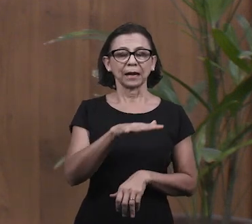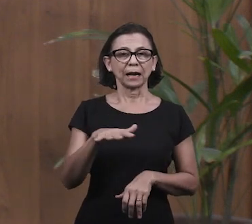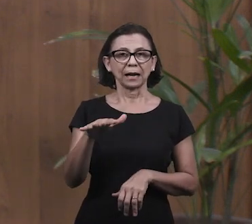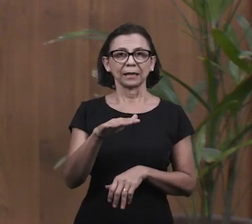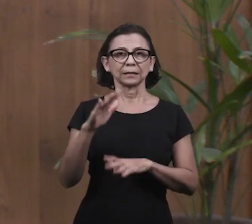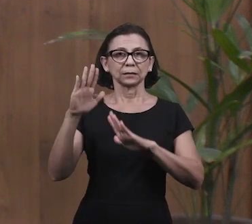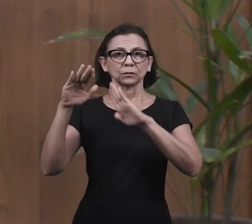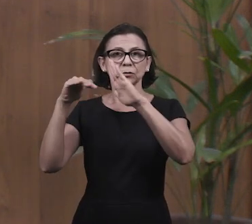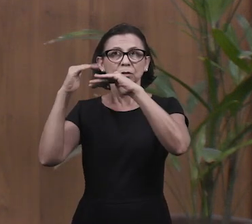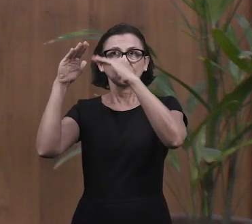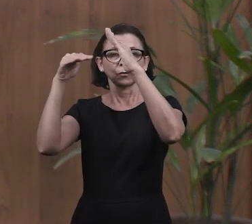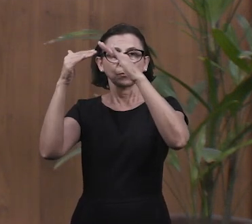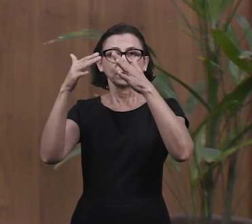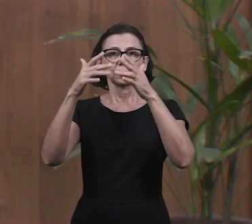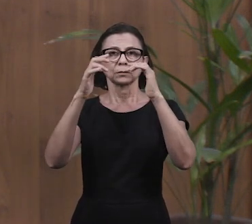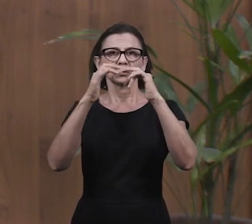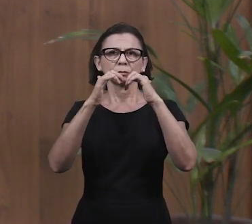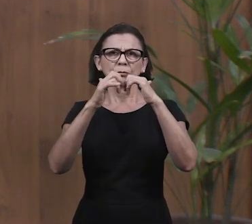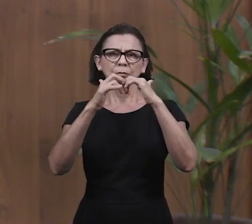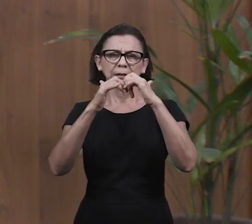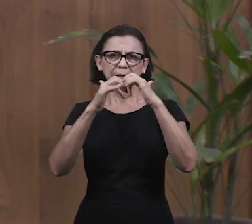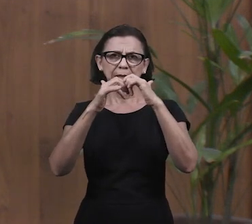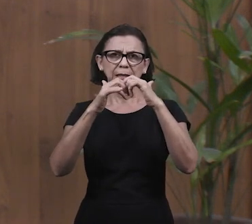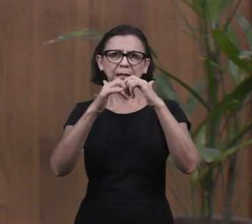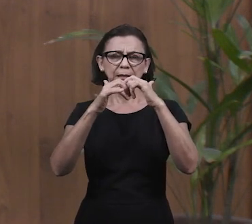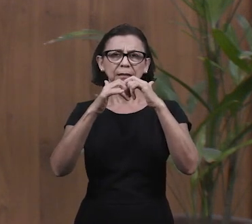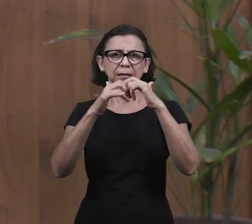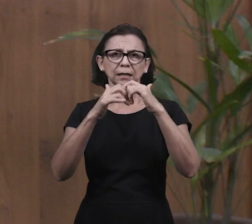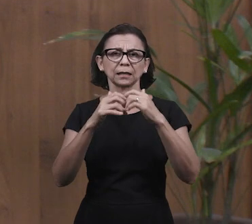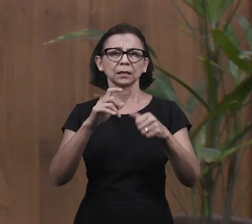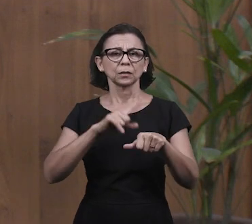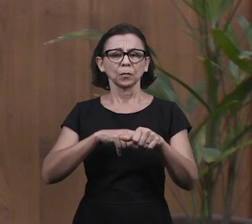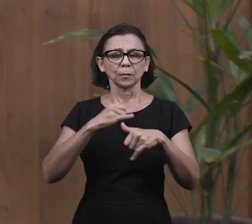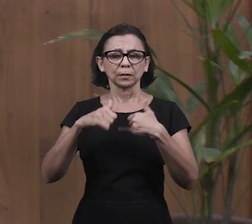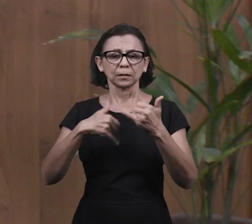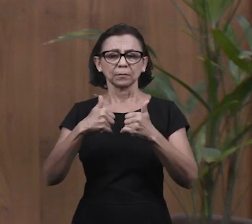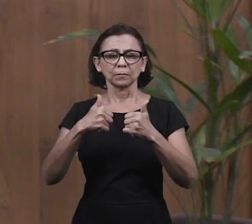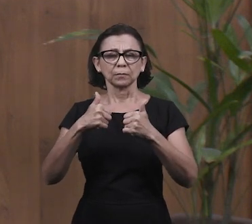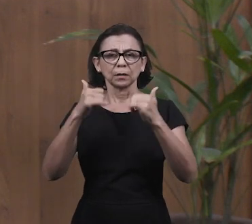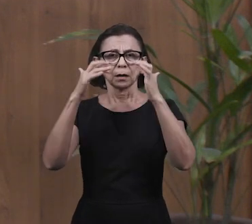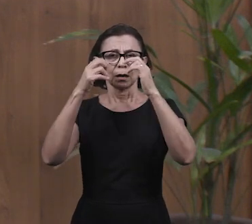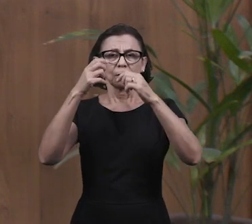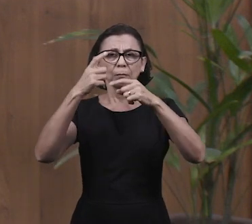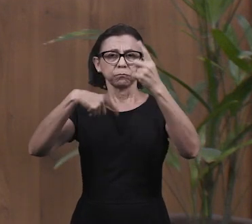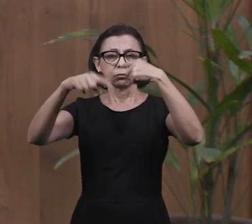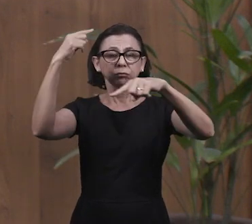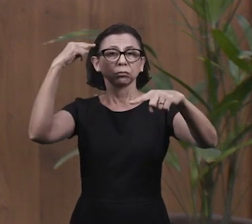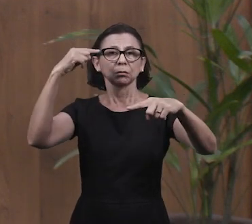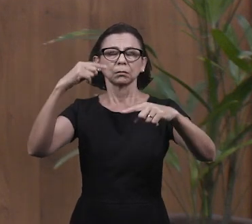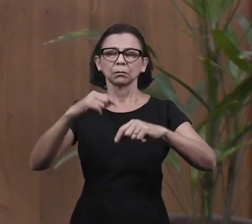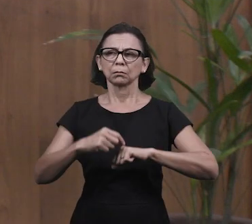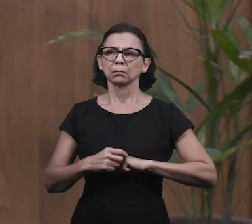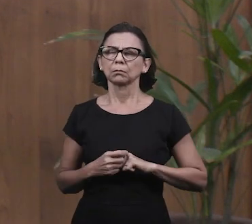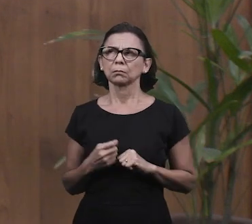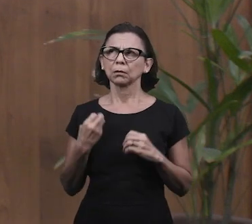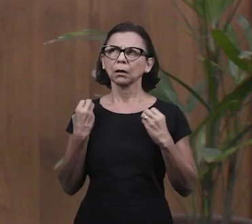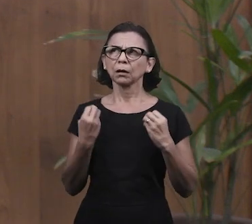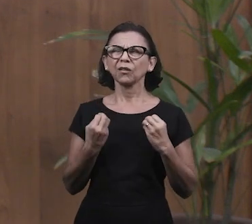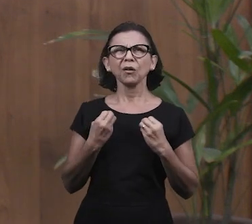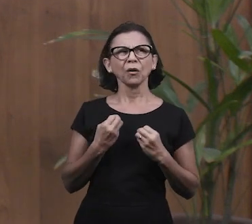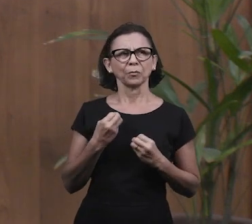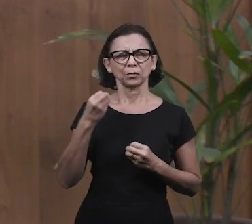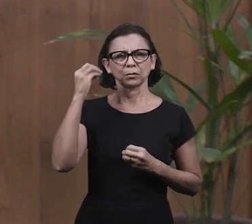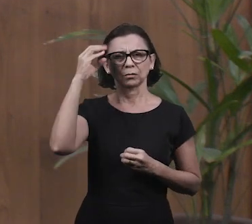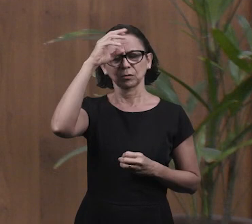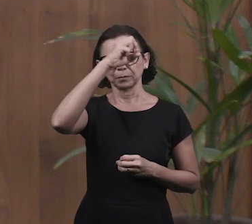donc une histoire vite. Donc, dans les questions précédentes, nous allons travailler sur les